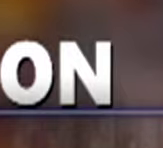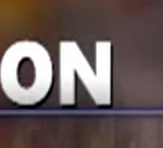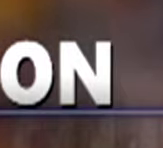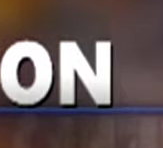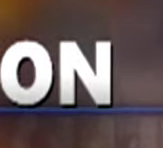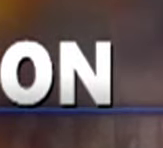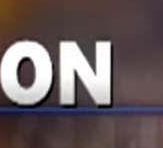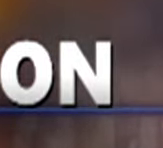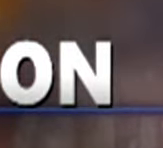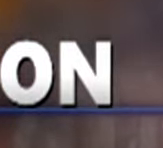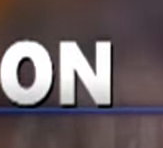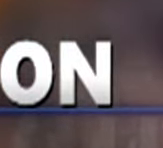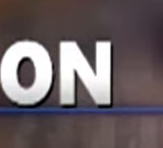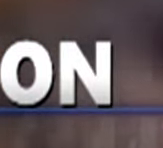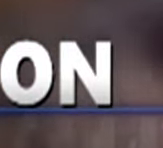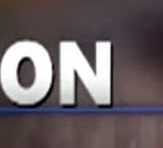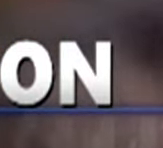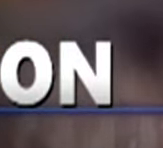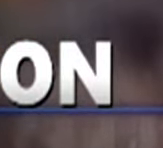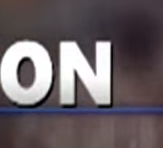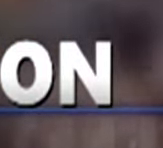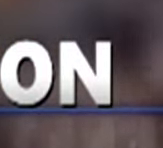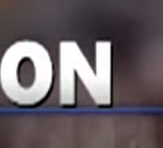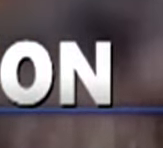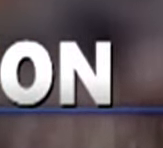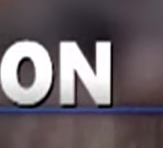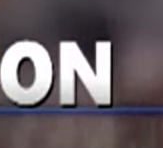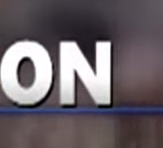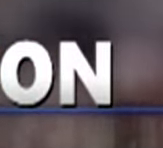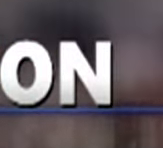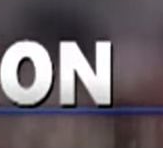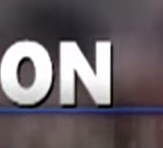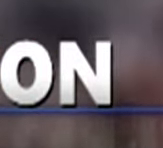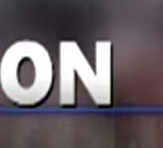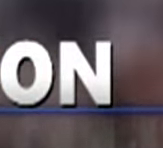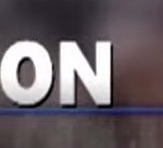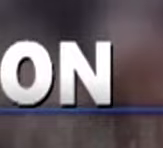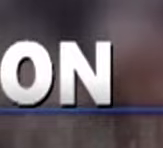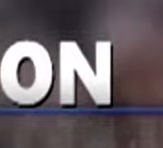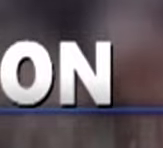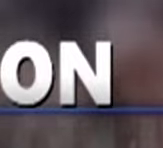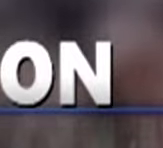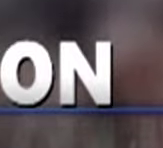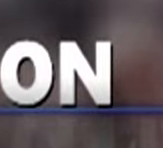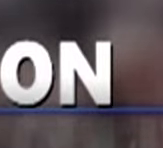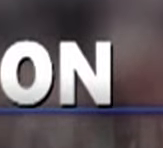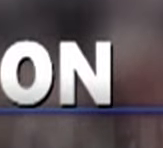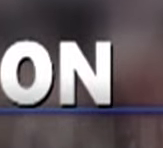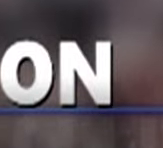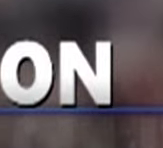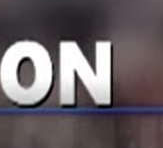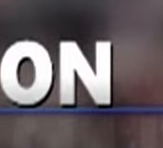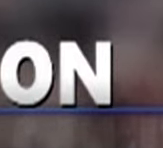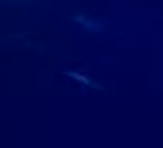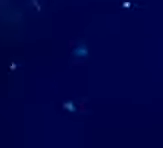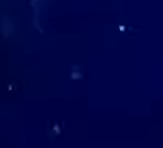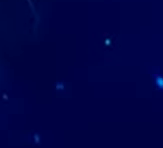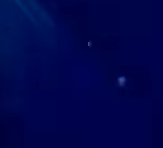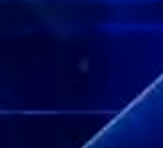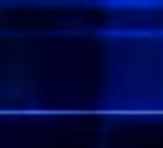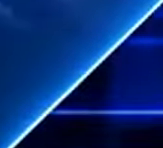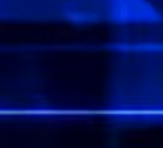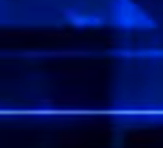Mahigit 60 bahay sa Cebu City nasunog. Ang tinuturing na sanhi, nag-overheat na aircon.